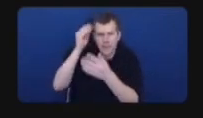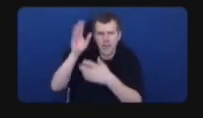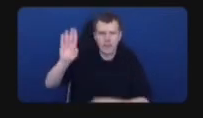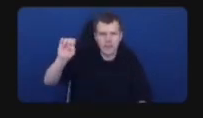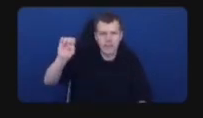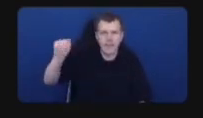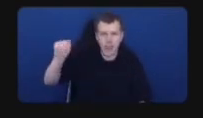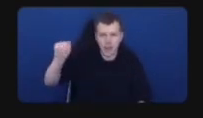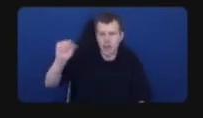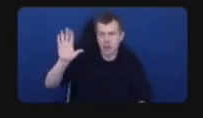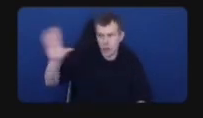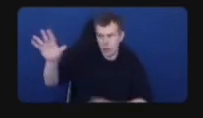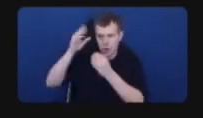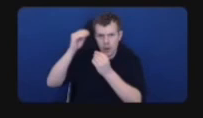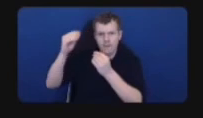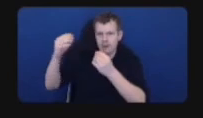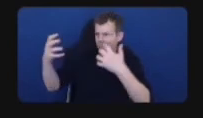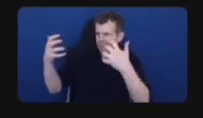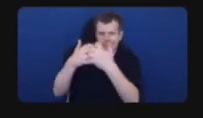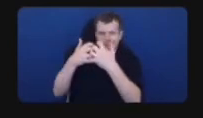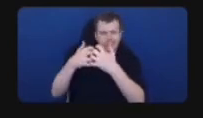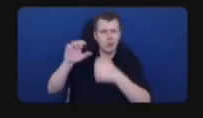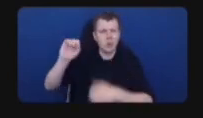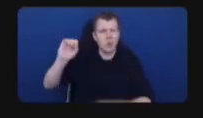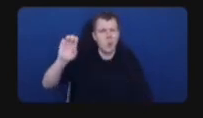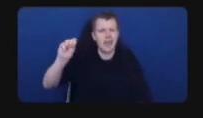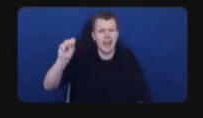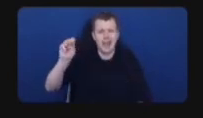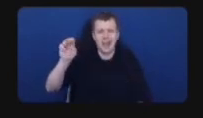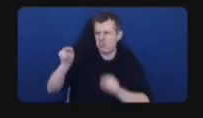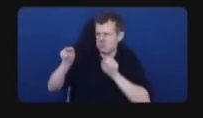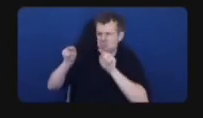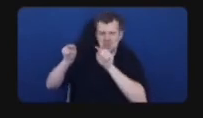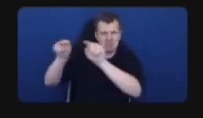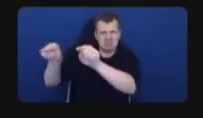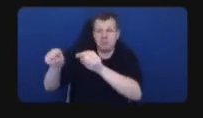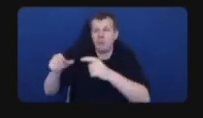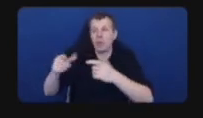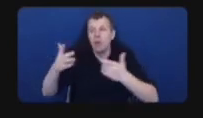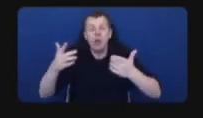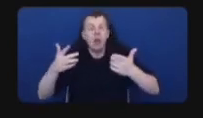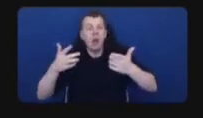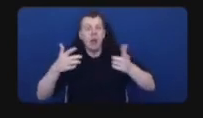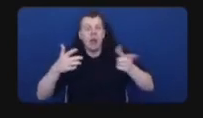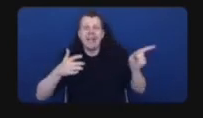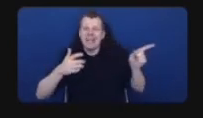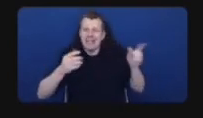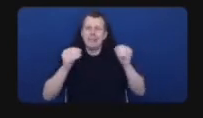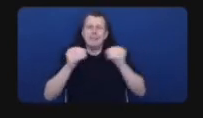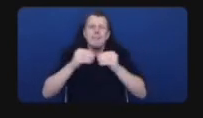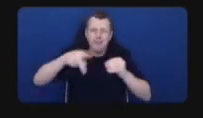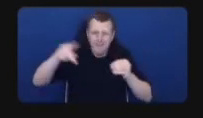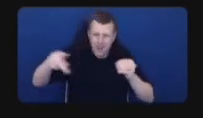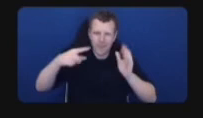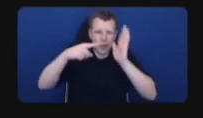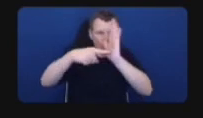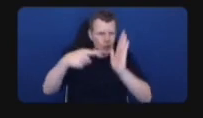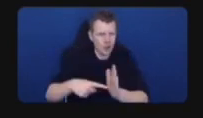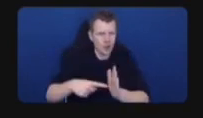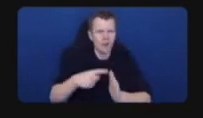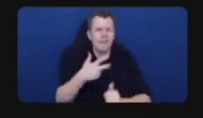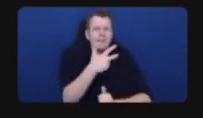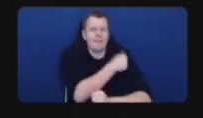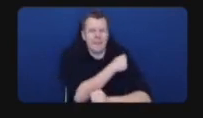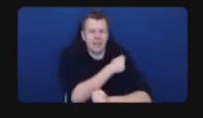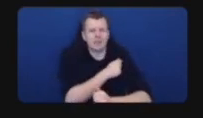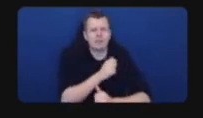the information from OEM. 非常感谢 Becca 给我们提供了一些信息和应急管理办公室。